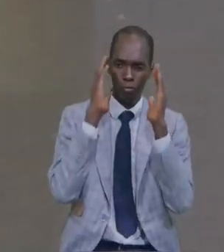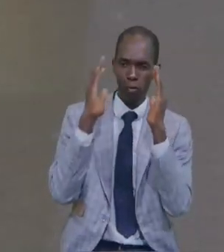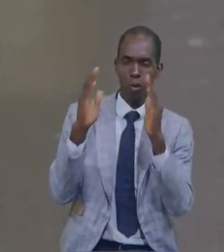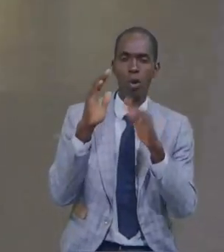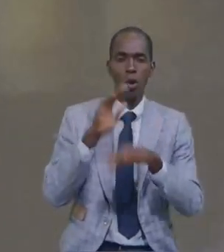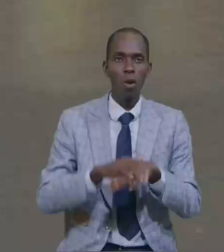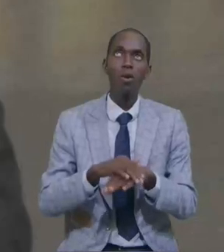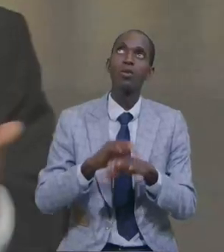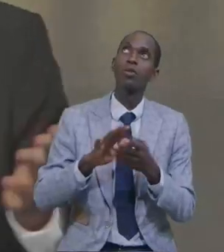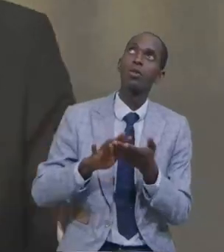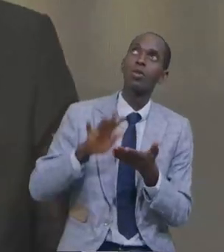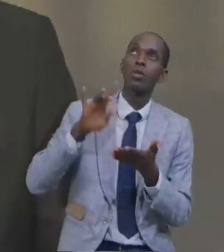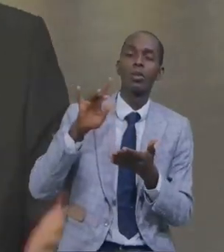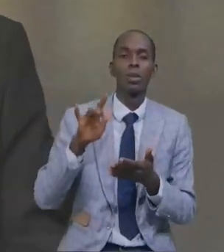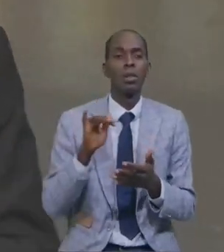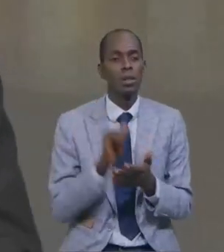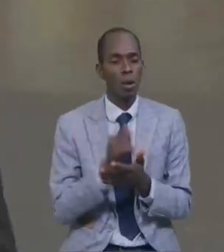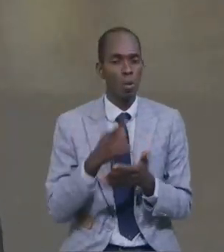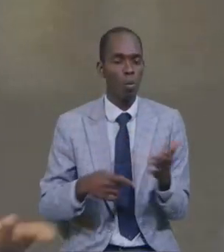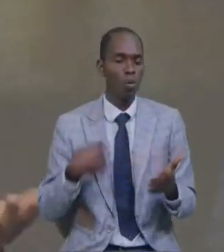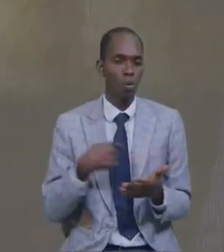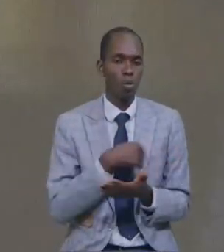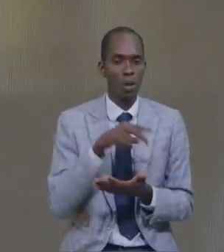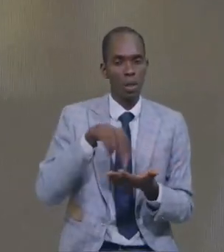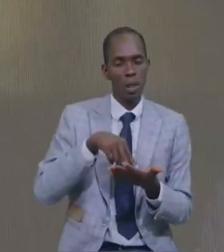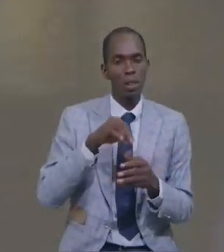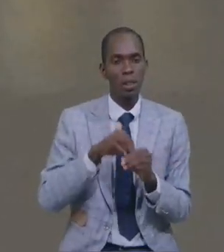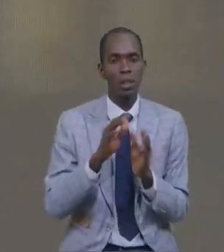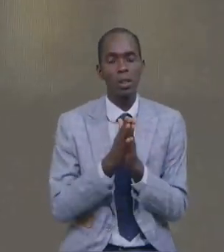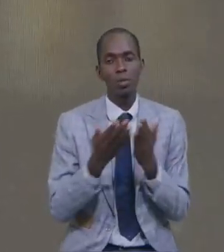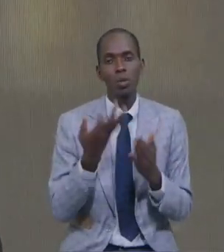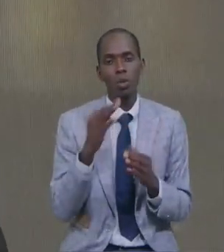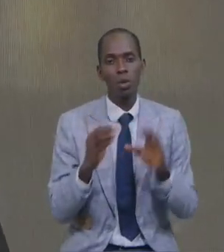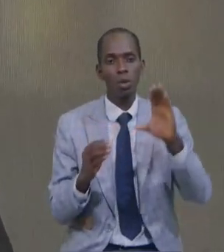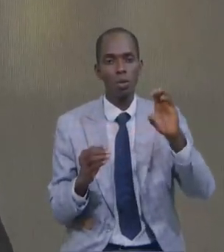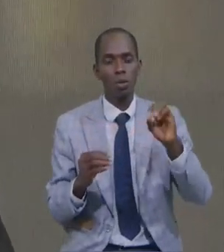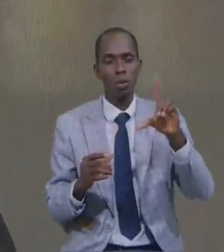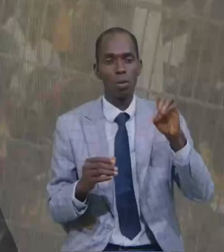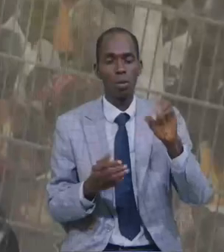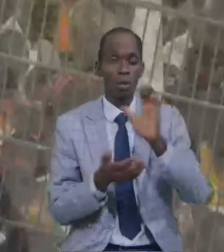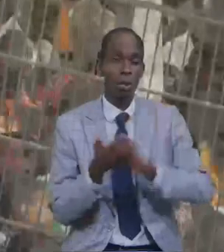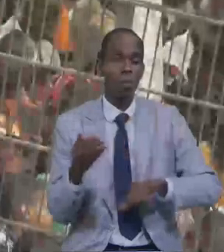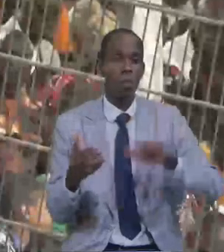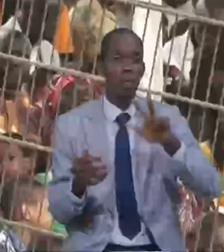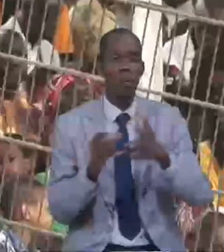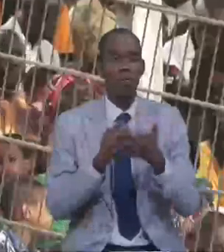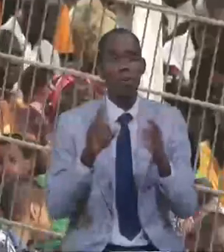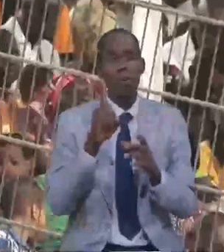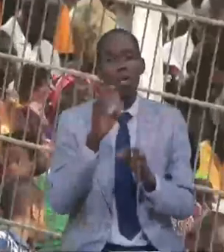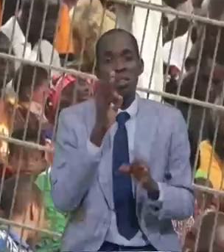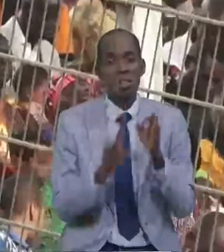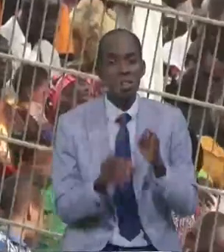Si vous êtes ressuscité avec Christ, recherchez les choses d'en